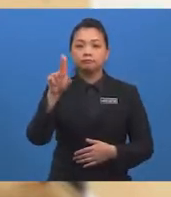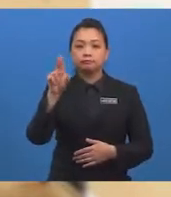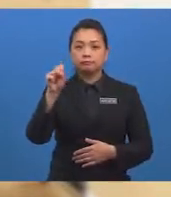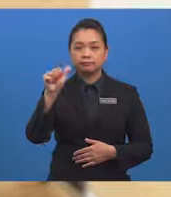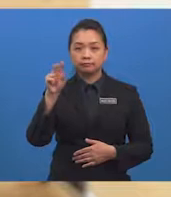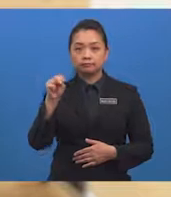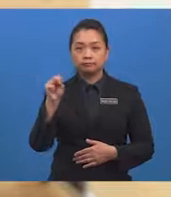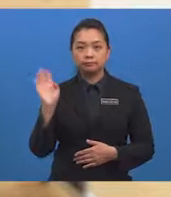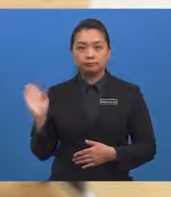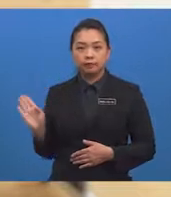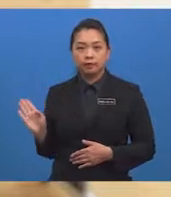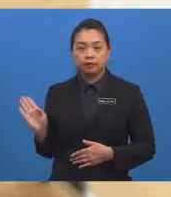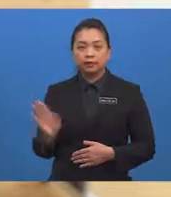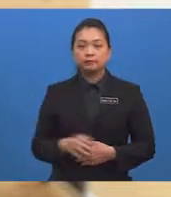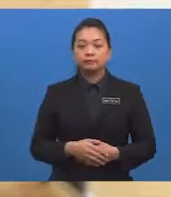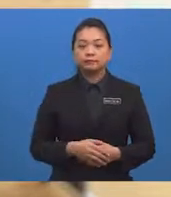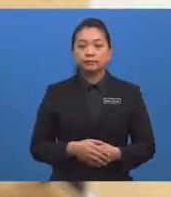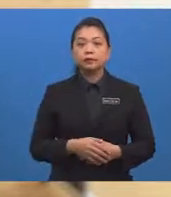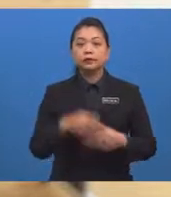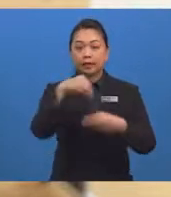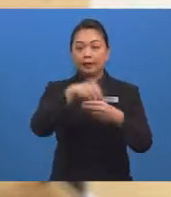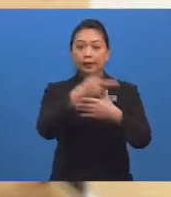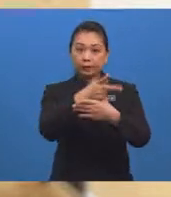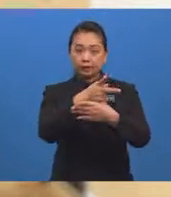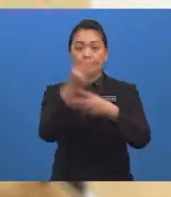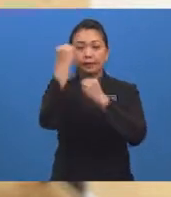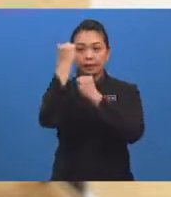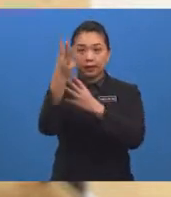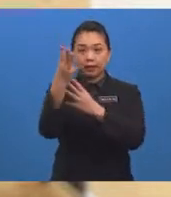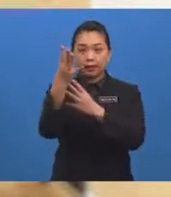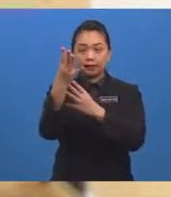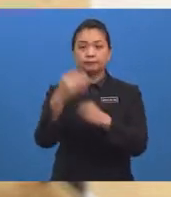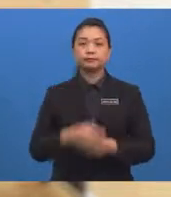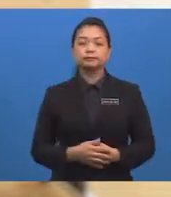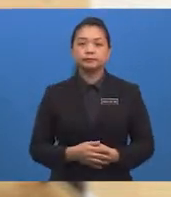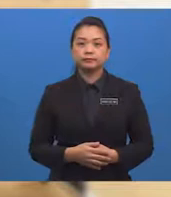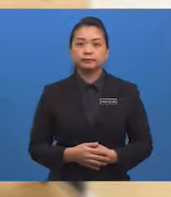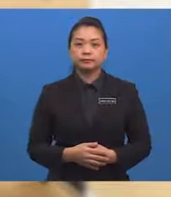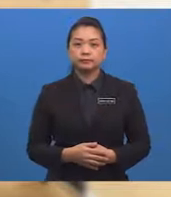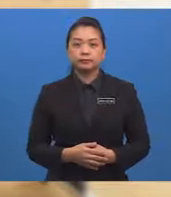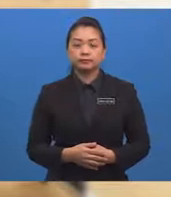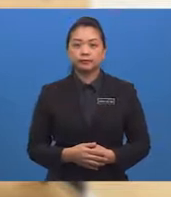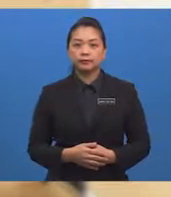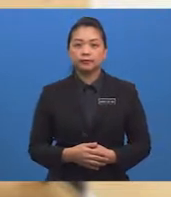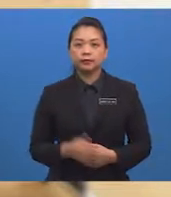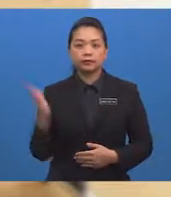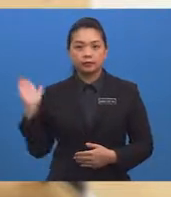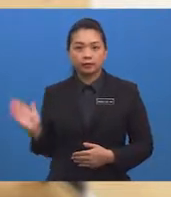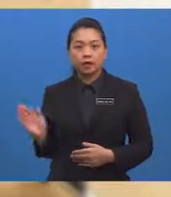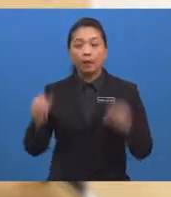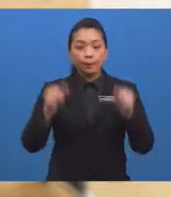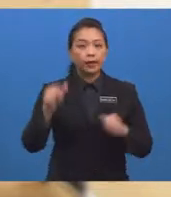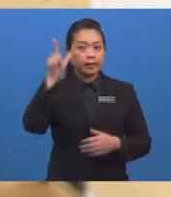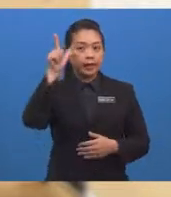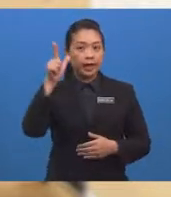dalam perkongsian maklumat kepada pihak berkepentingan. Ketelusan ini boleh dilihat